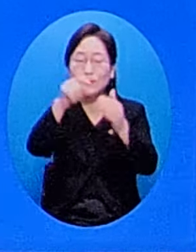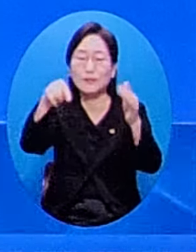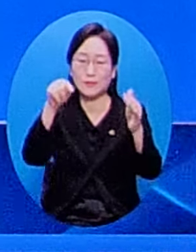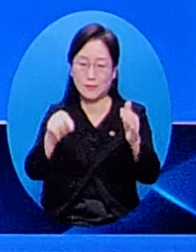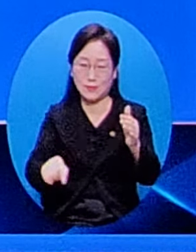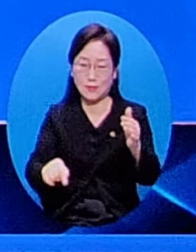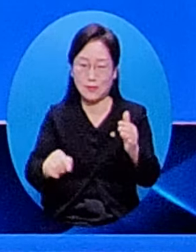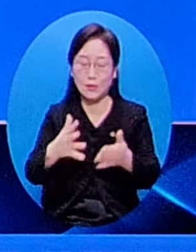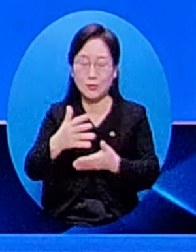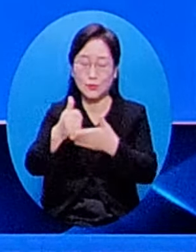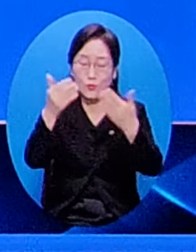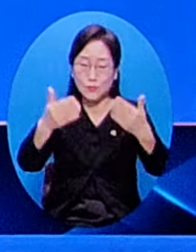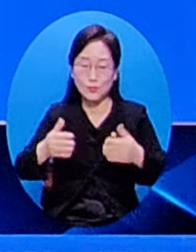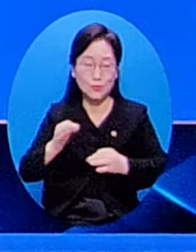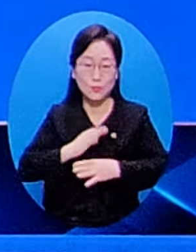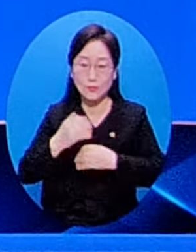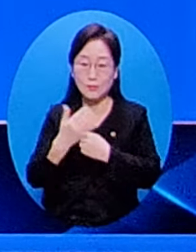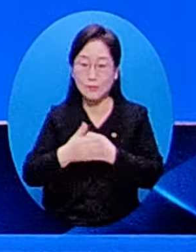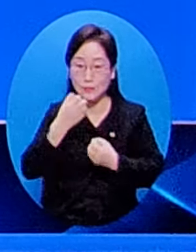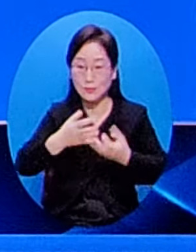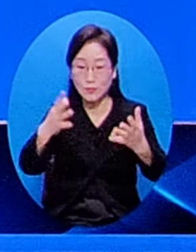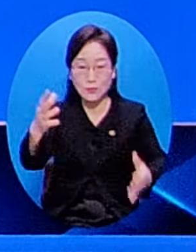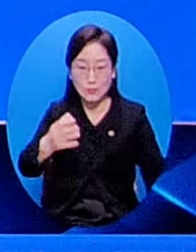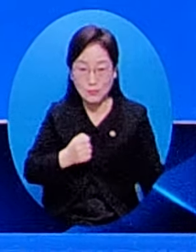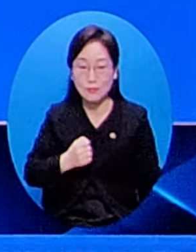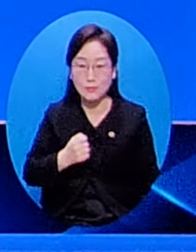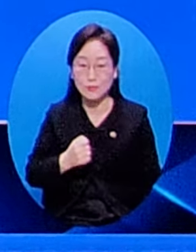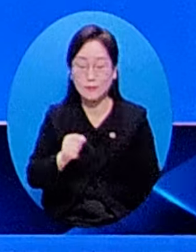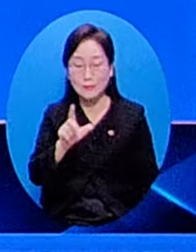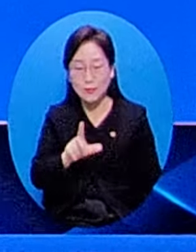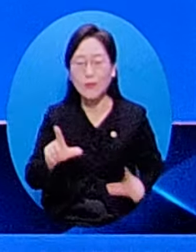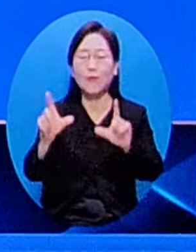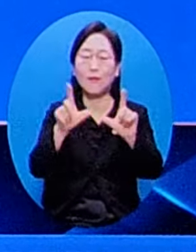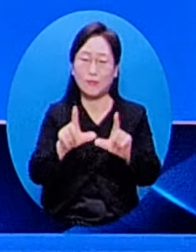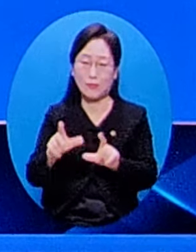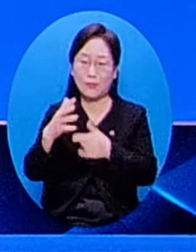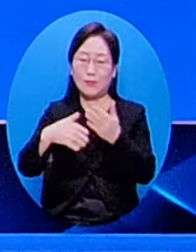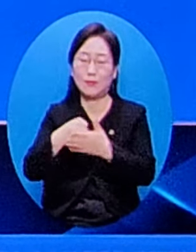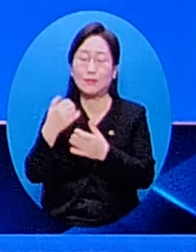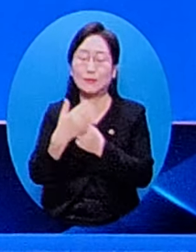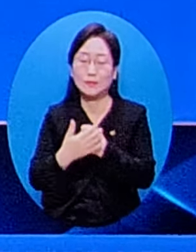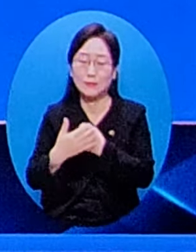주님이 주신 놀라운 은혜와 축복을 누리며 하나님의 가운데